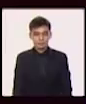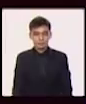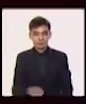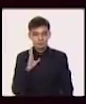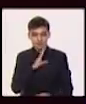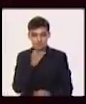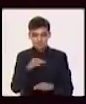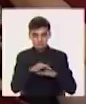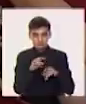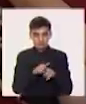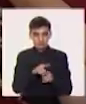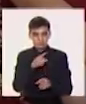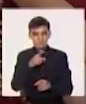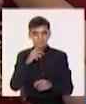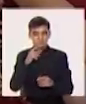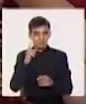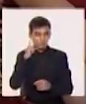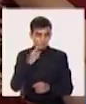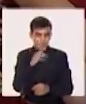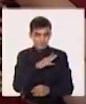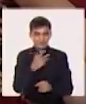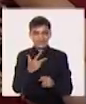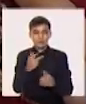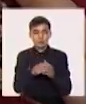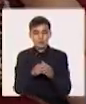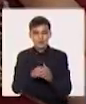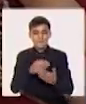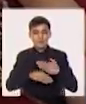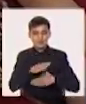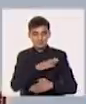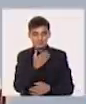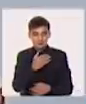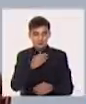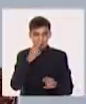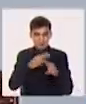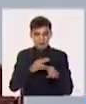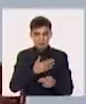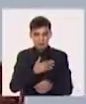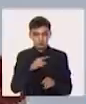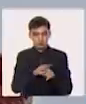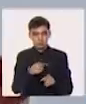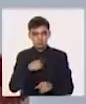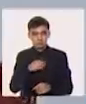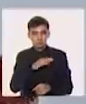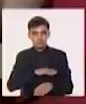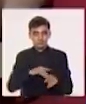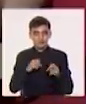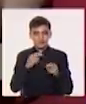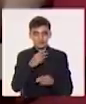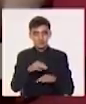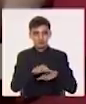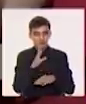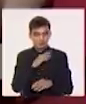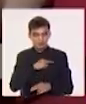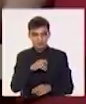Әйелі де өзі де ымдап қана сөйлесе алатын үшінші топ мүгедегі болған бауырыма жұбайының қазасы қатты батты. Енді ол қиынды қаздай,